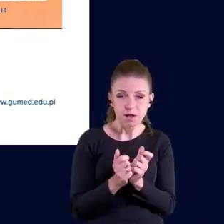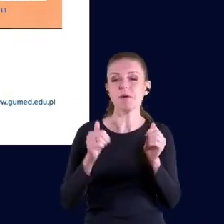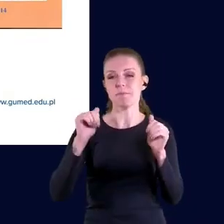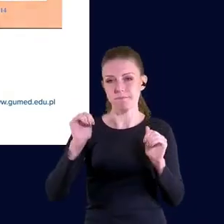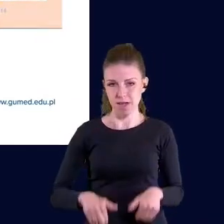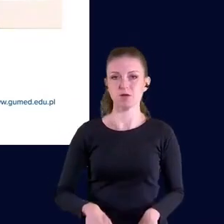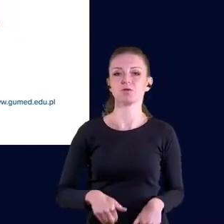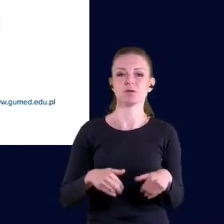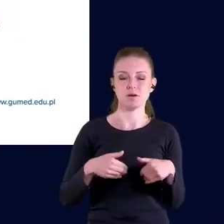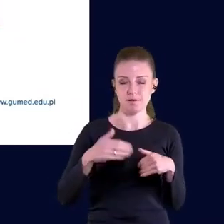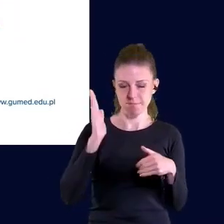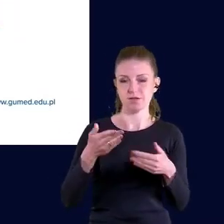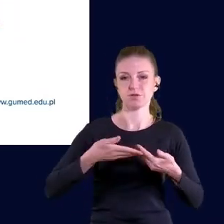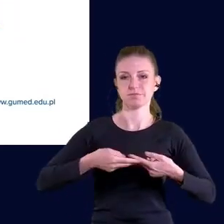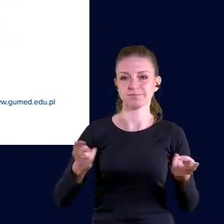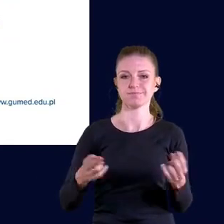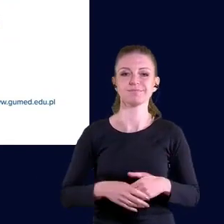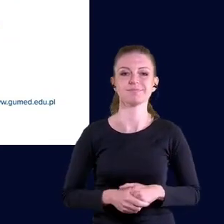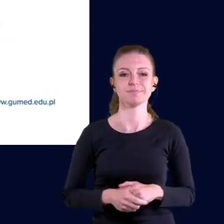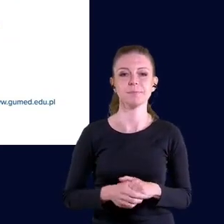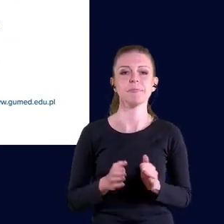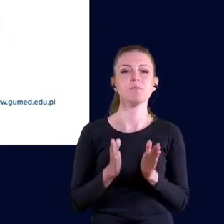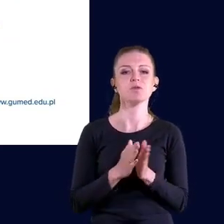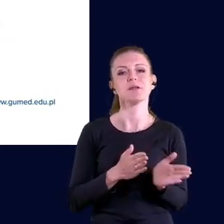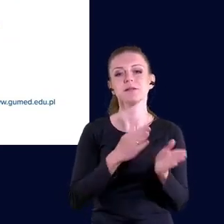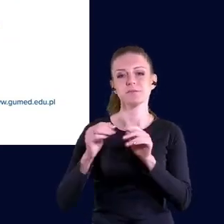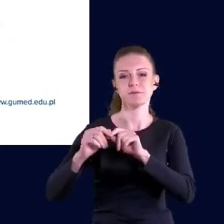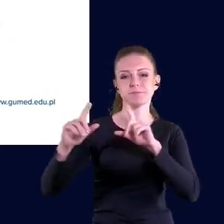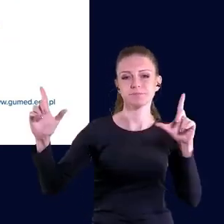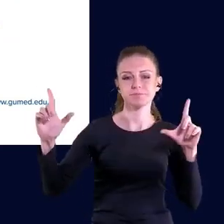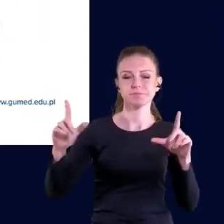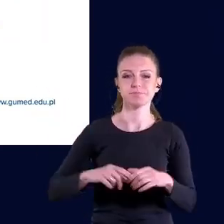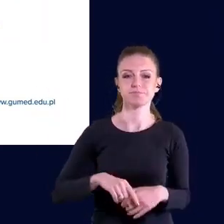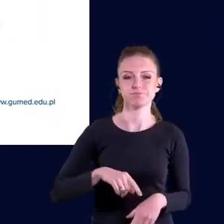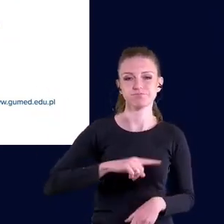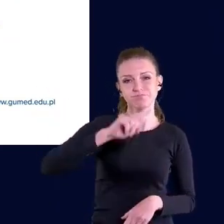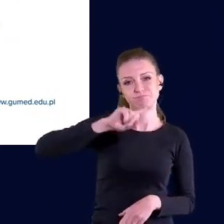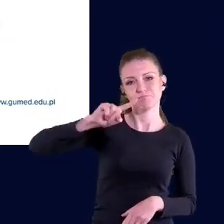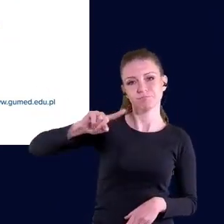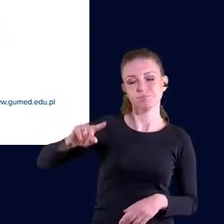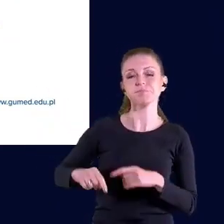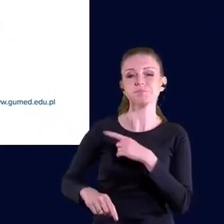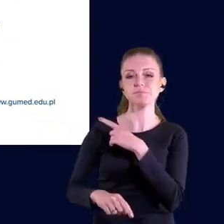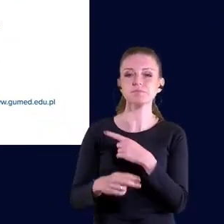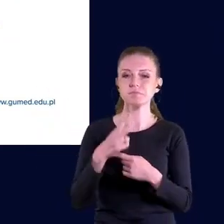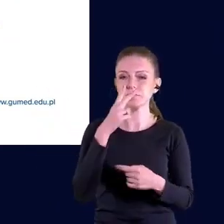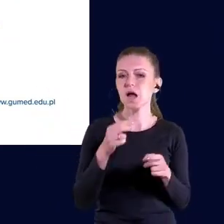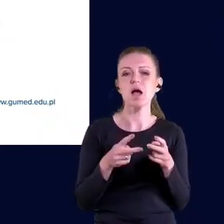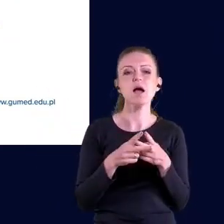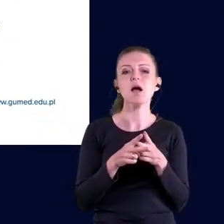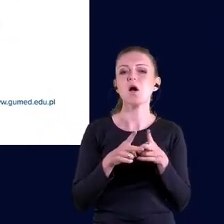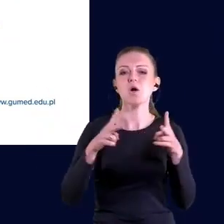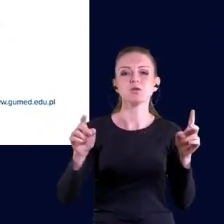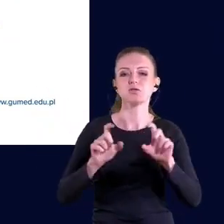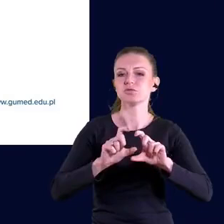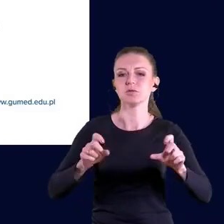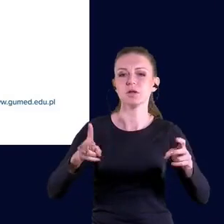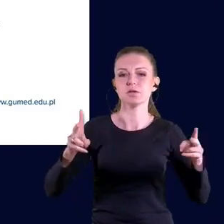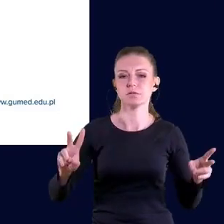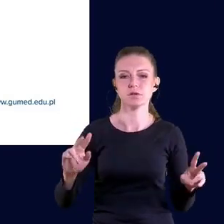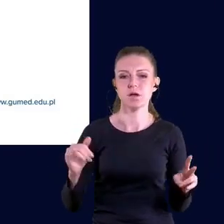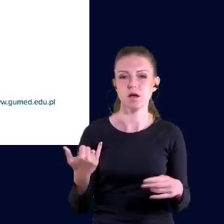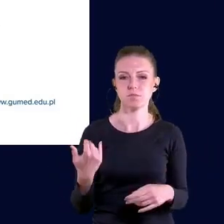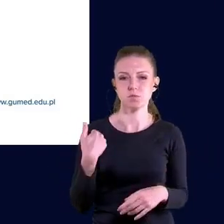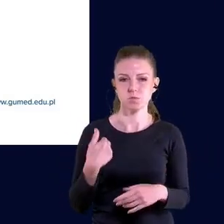Poproszę kolejny slajd jeżeli chodzi o rozpadzie to jest tak jak